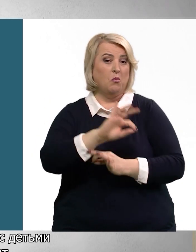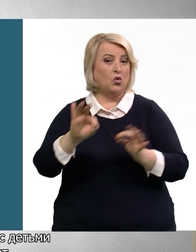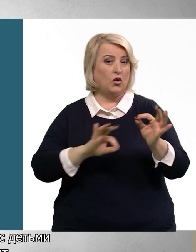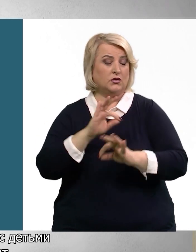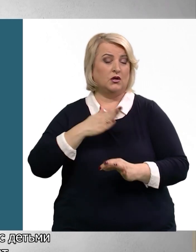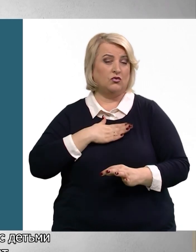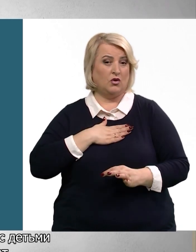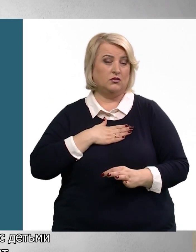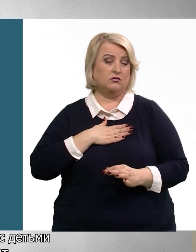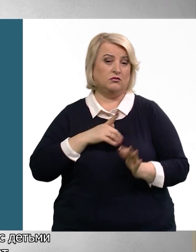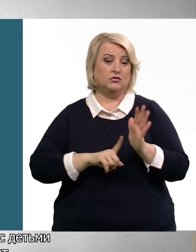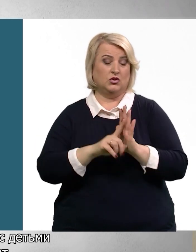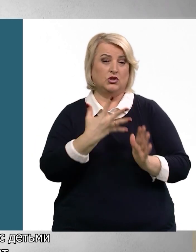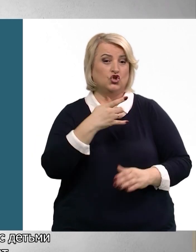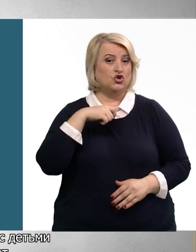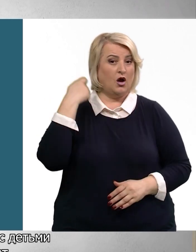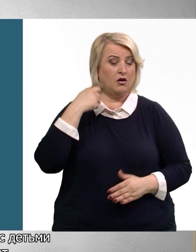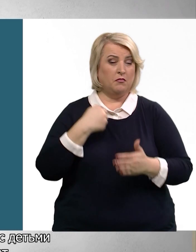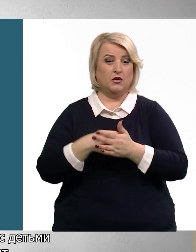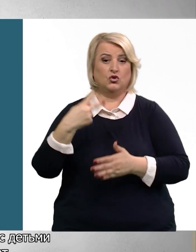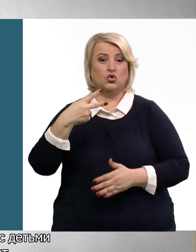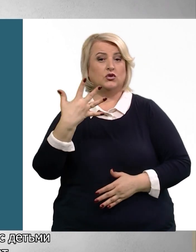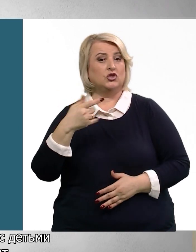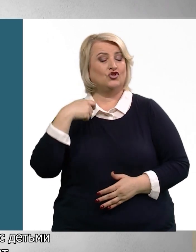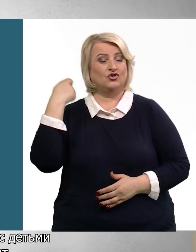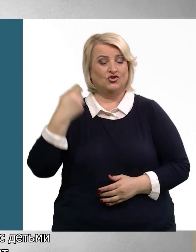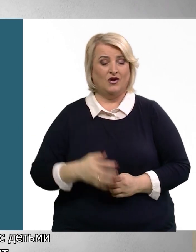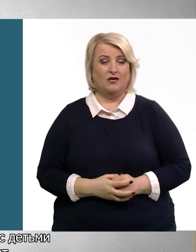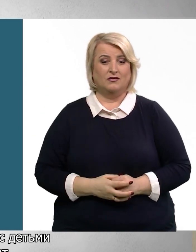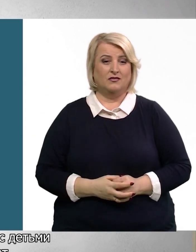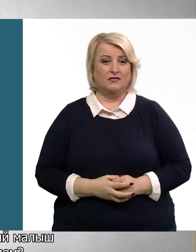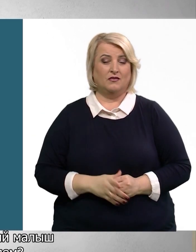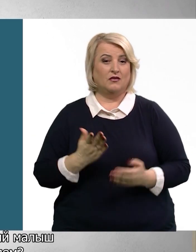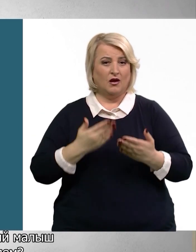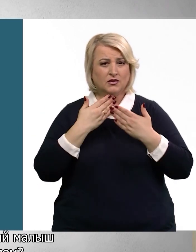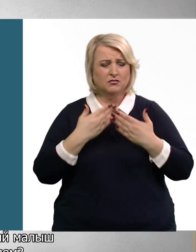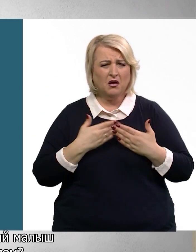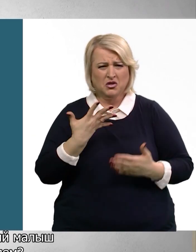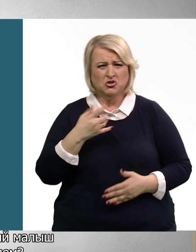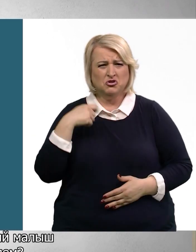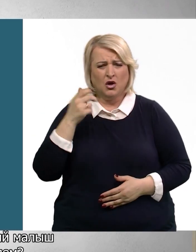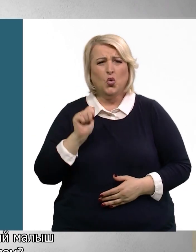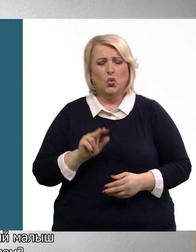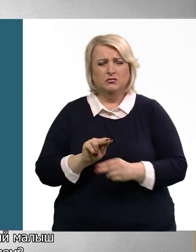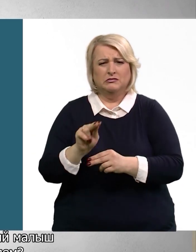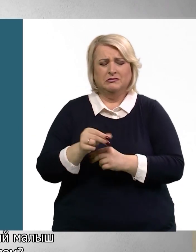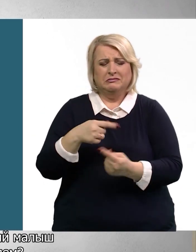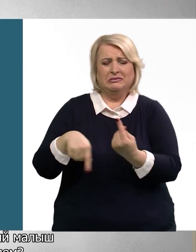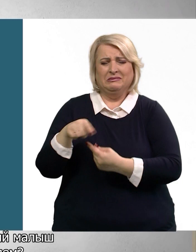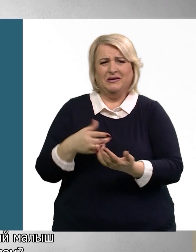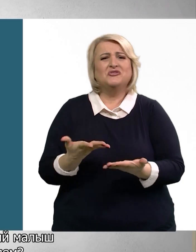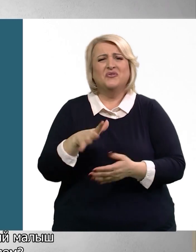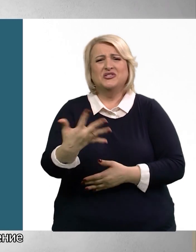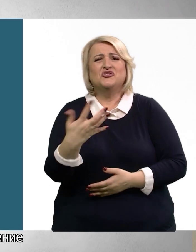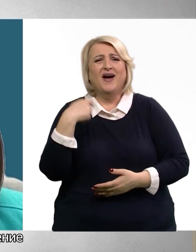cu proiectele noastre lucrăm de la vârstă de 5 ani până la 25 de ani. Dar o să mă întrebați, ok, la 5 ani cum o să